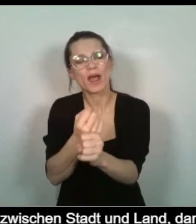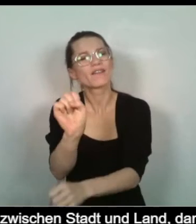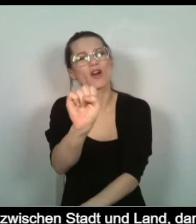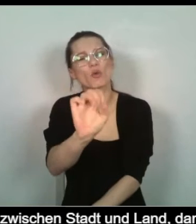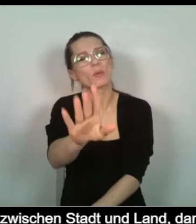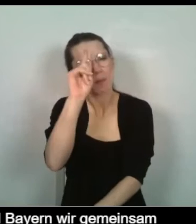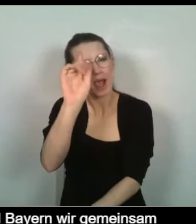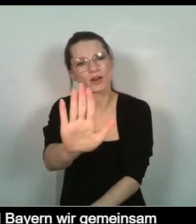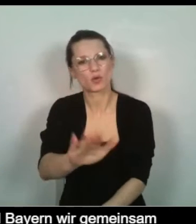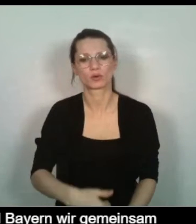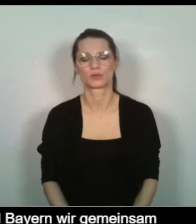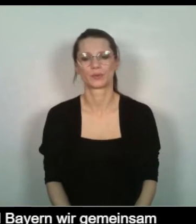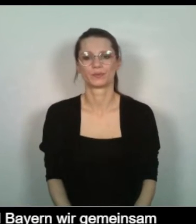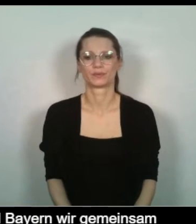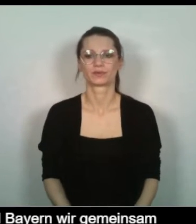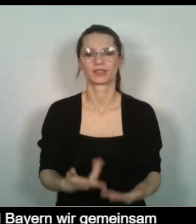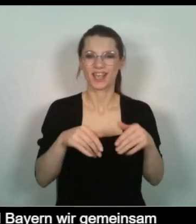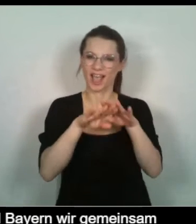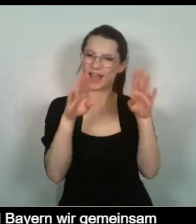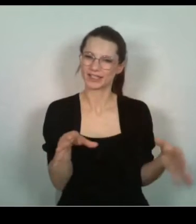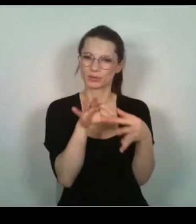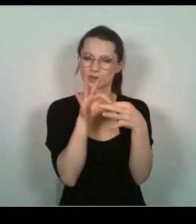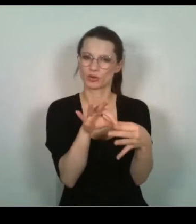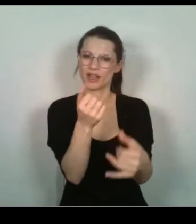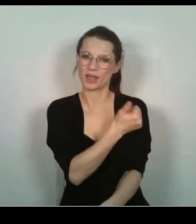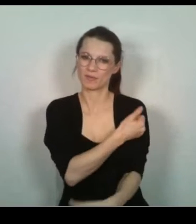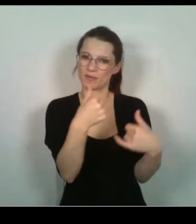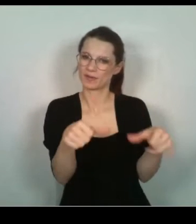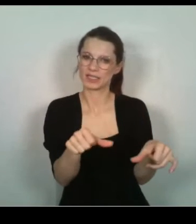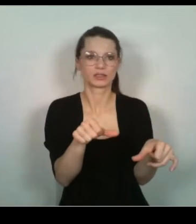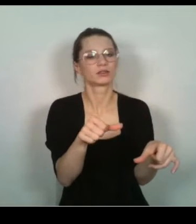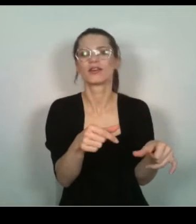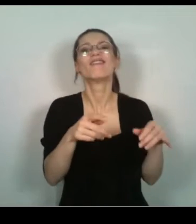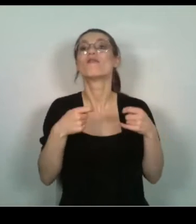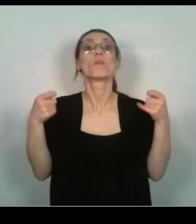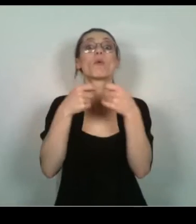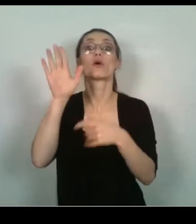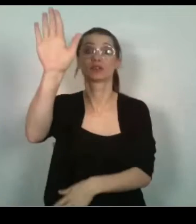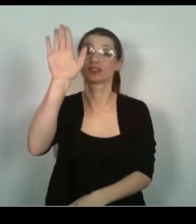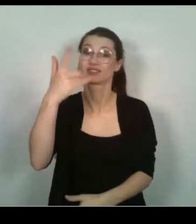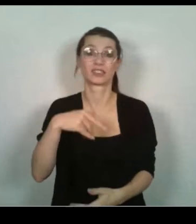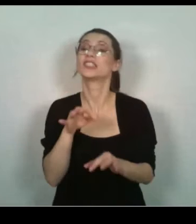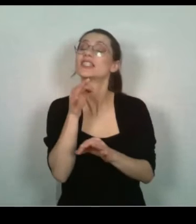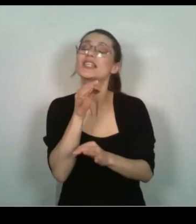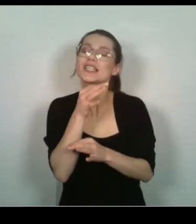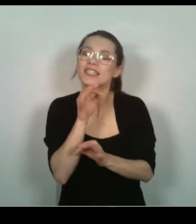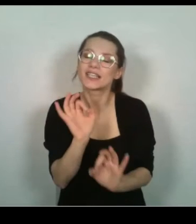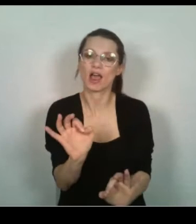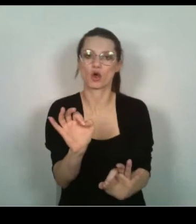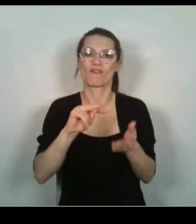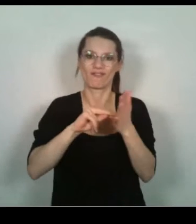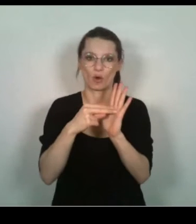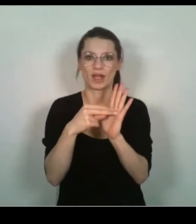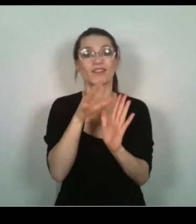Wir sind uns sehr einig, dass die einrichtungsbezogene Impfpflicht vom Bund nicht ausreichend vorbereitet gewesen ist. Bisher waren viele Fragen